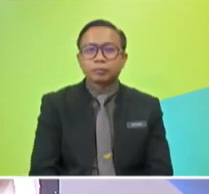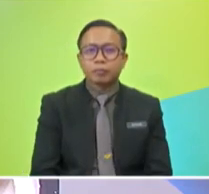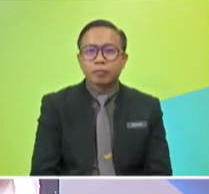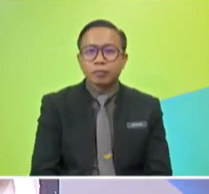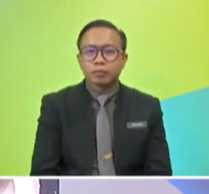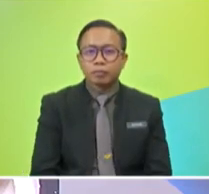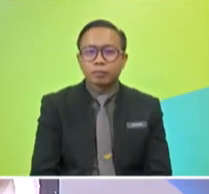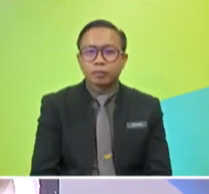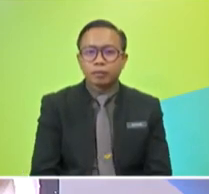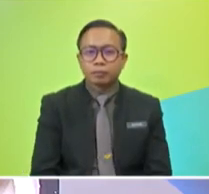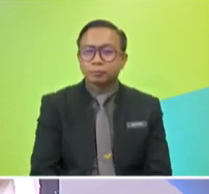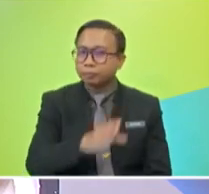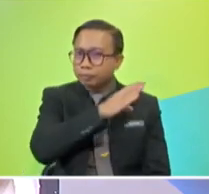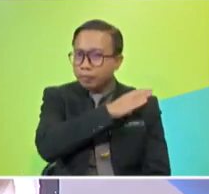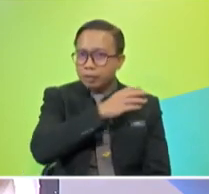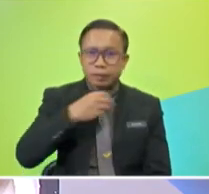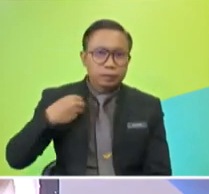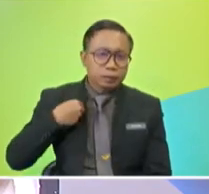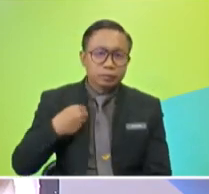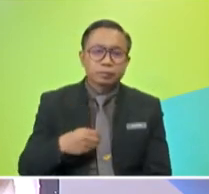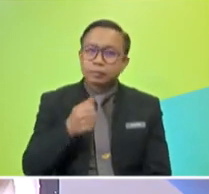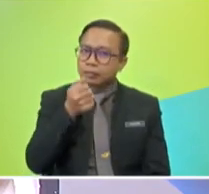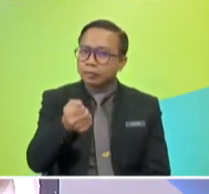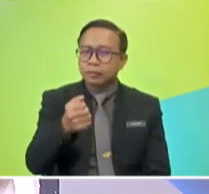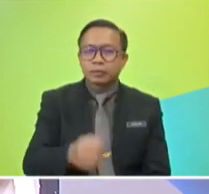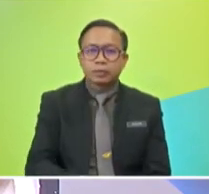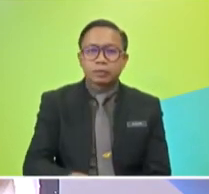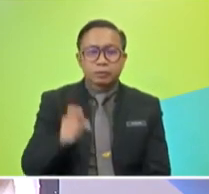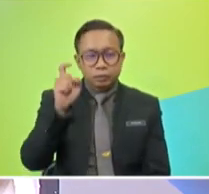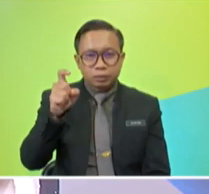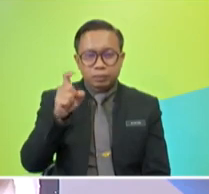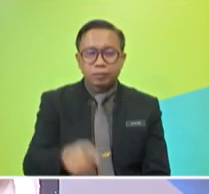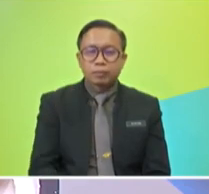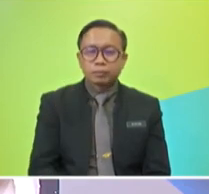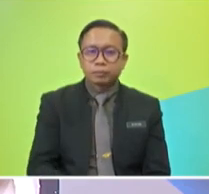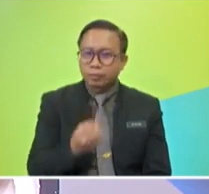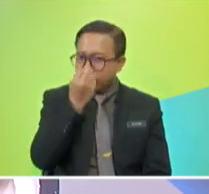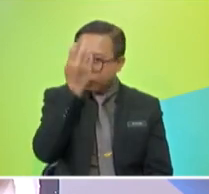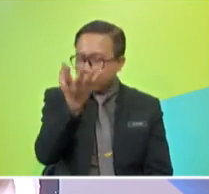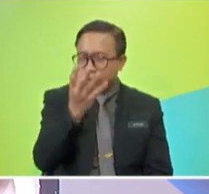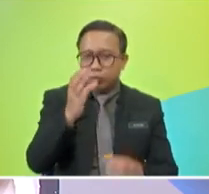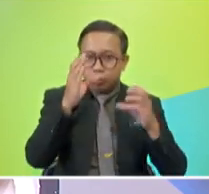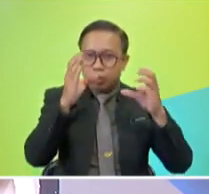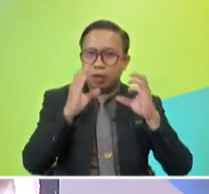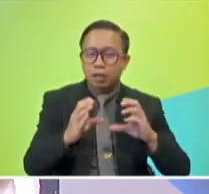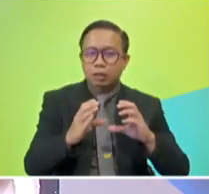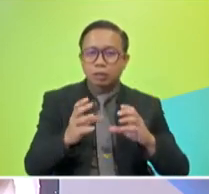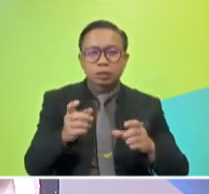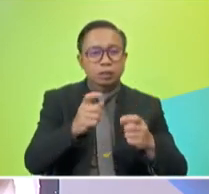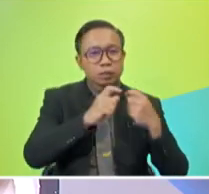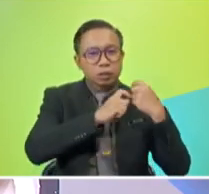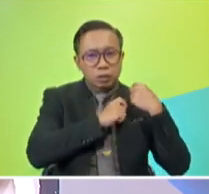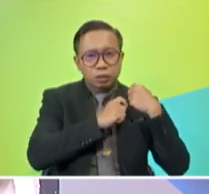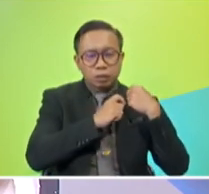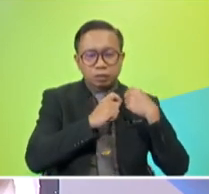Oke dan kamu perlu memberi tahu cara bertanggung jawab terhadap